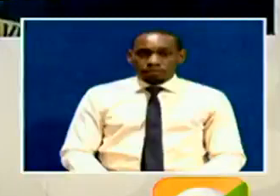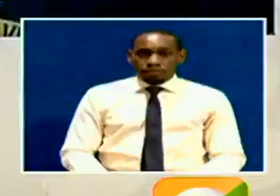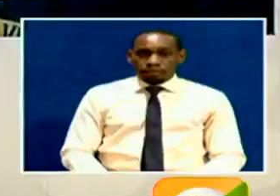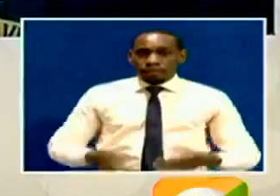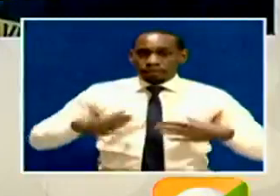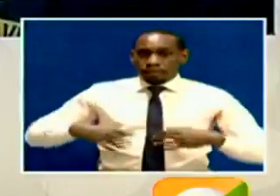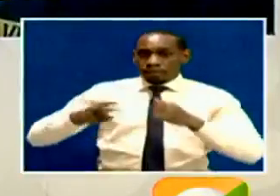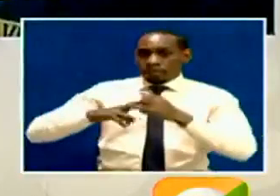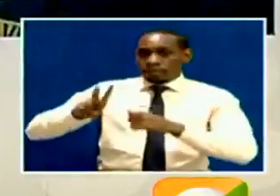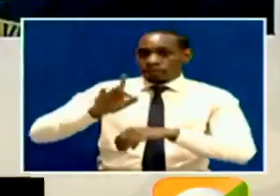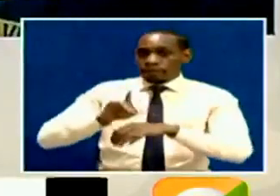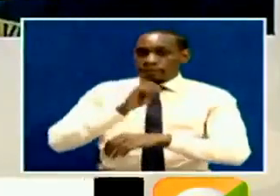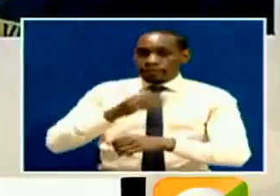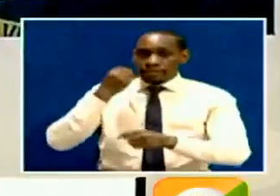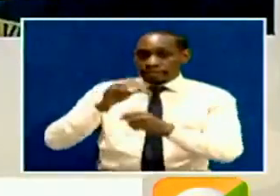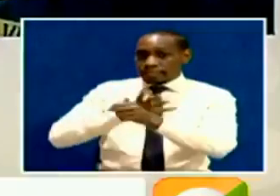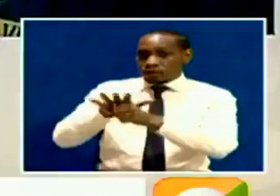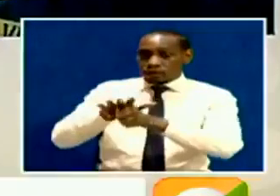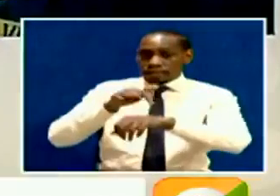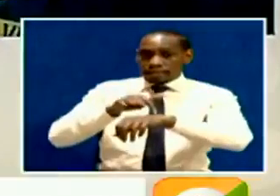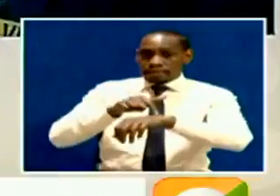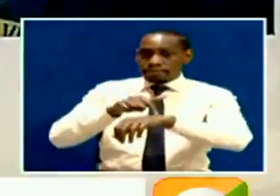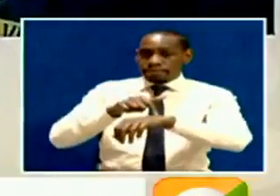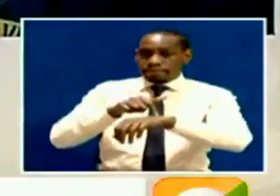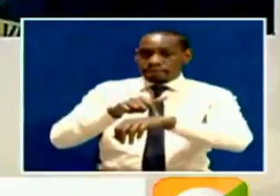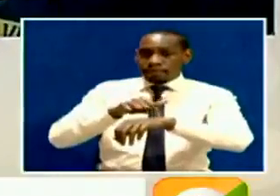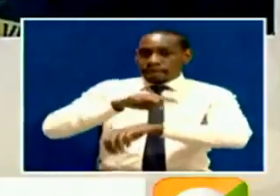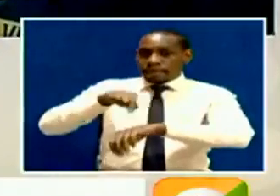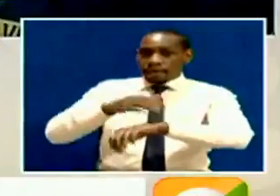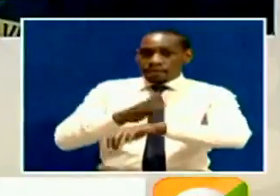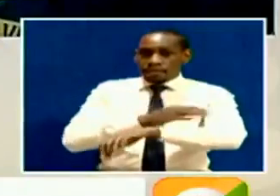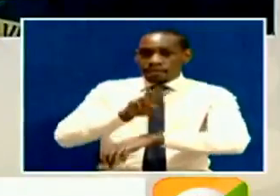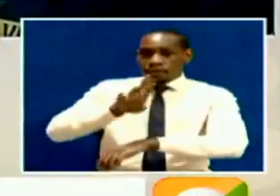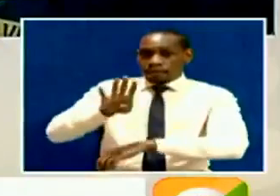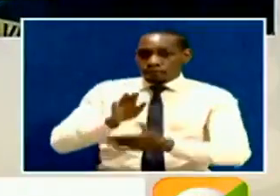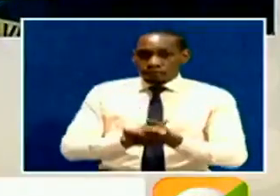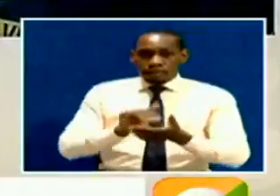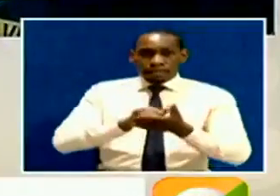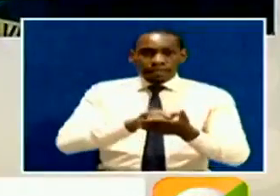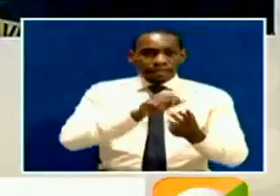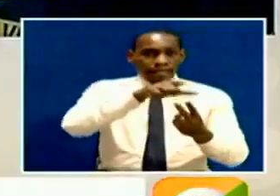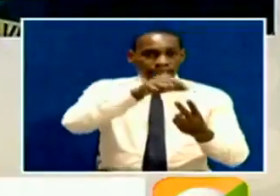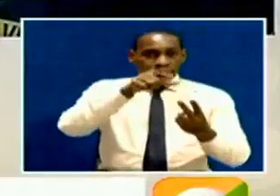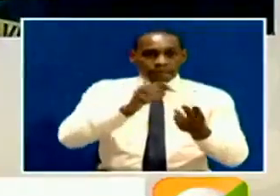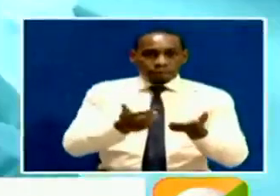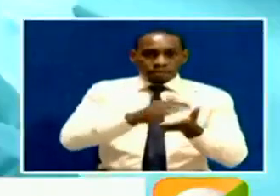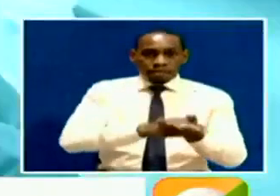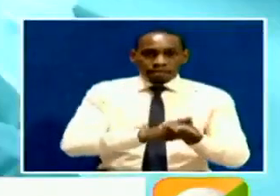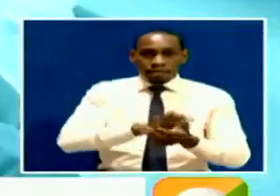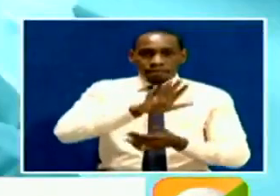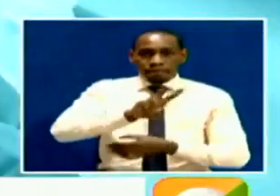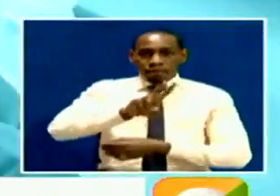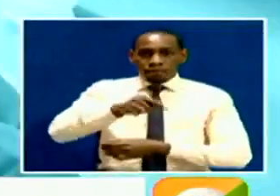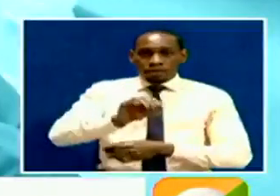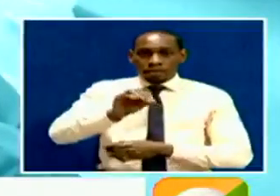Ngeneko watu 72 wameambukizwa virusi vya corona ndani ya siku ama saa 24 zilizopita. Hii ni kutokana na sampuli